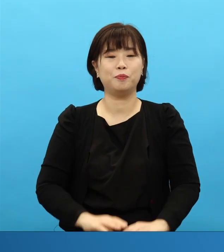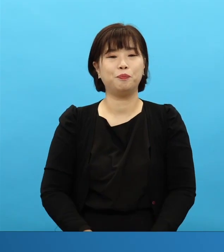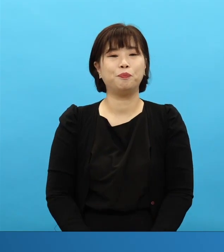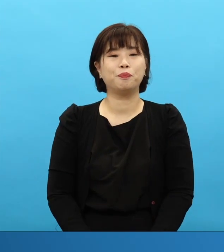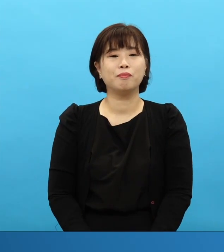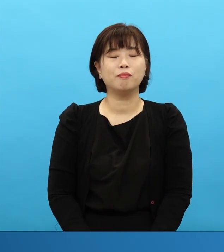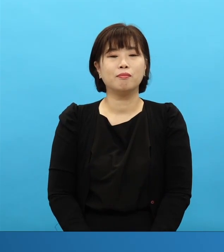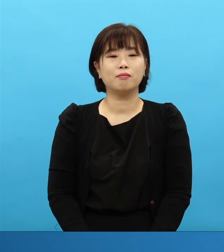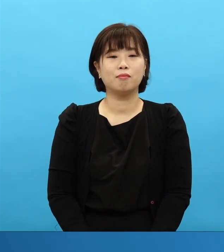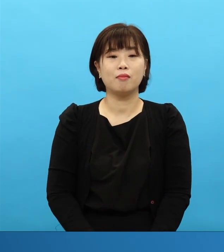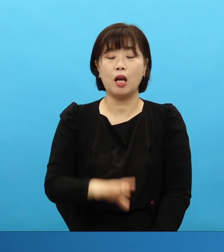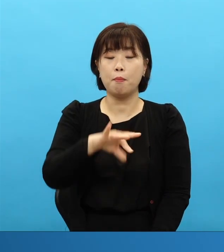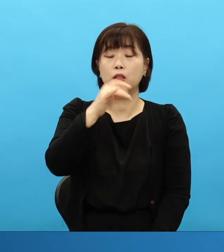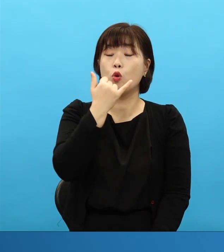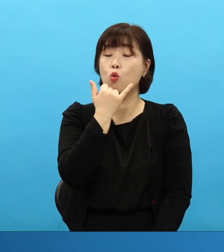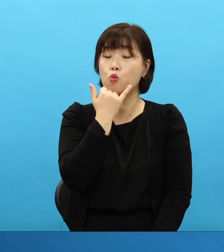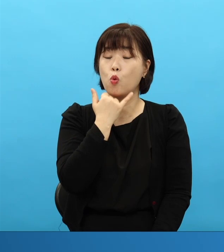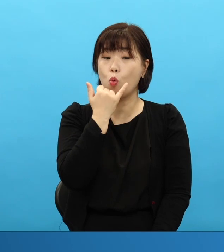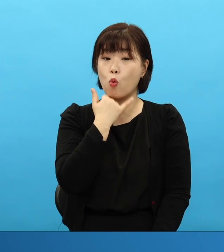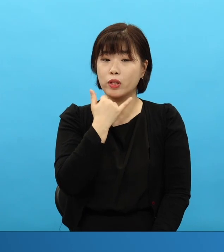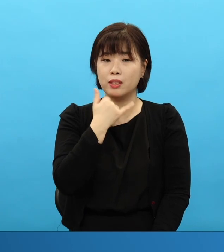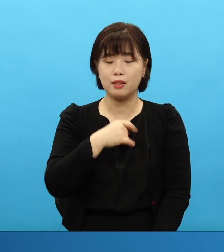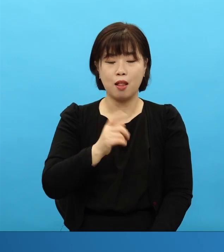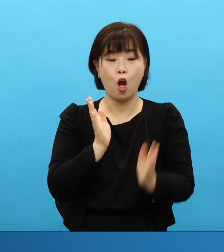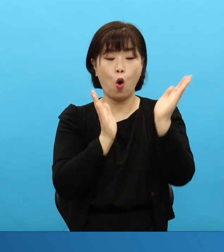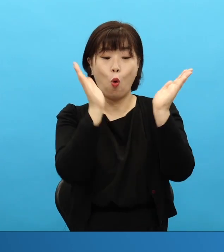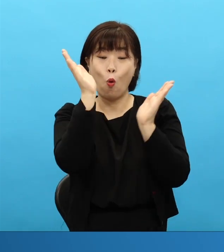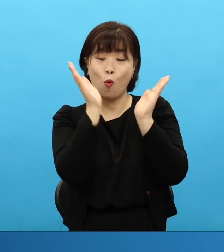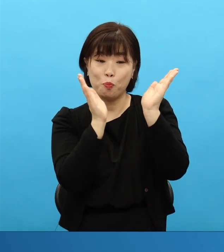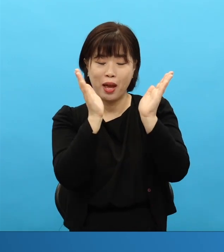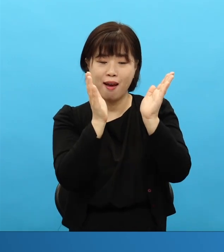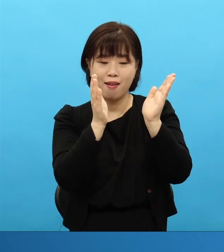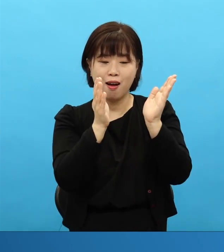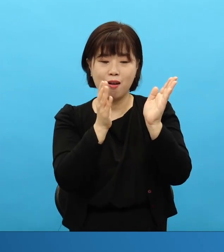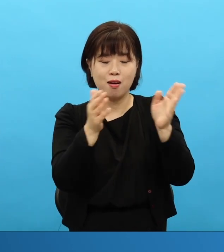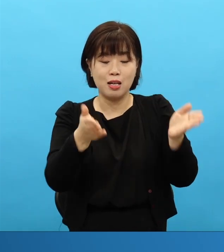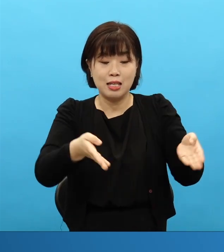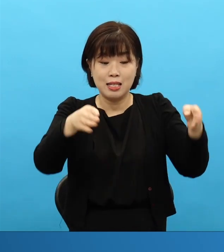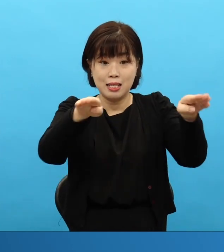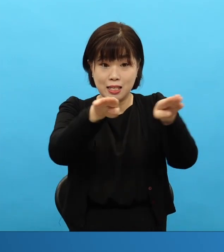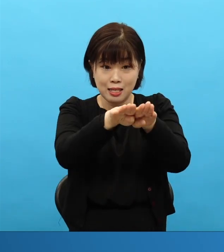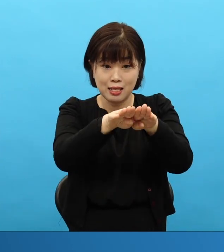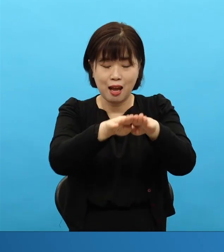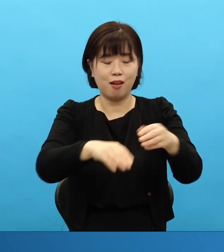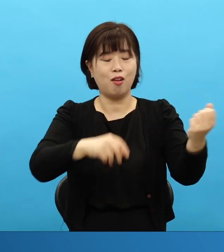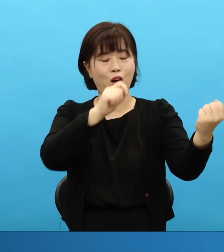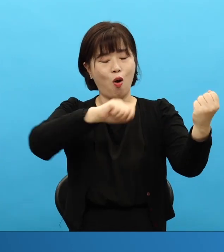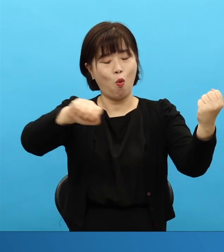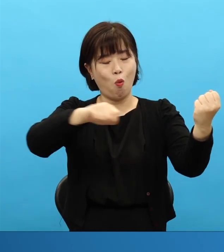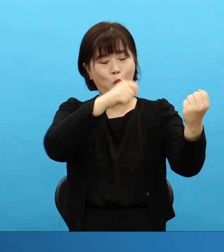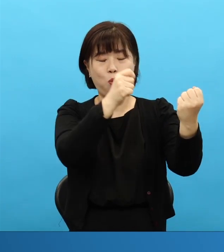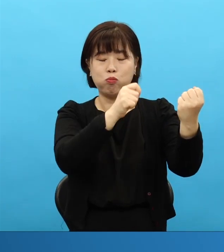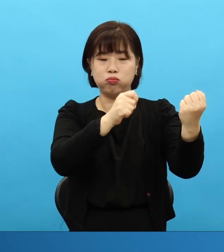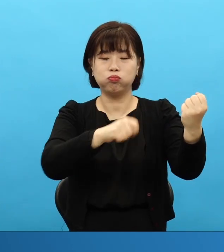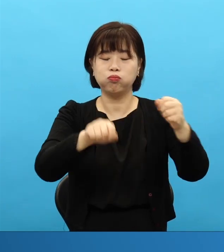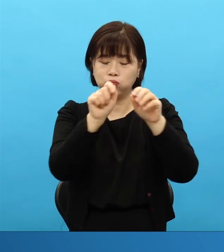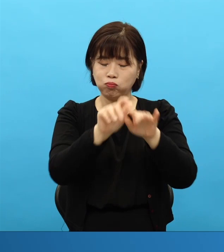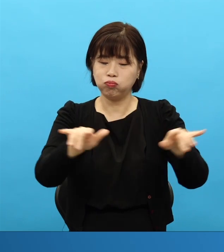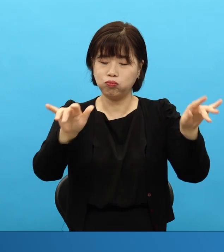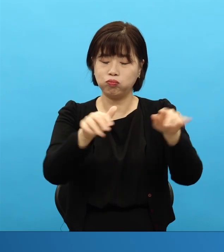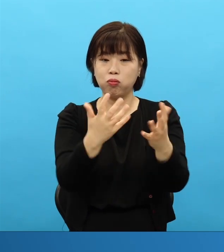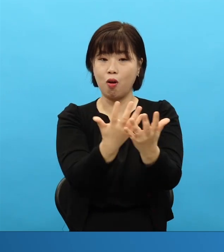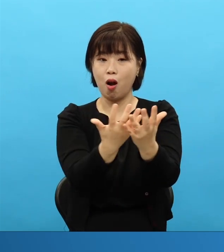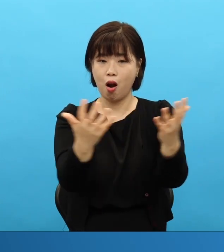먼저 독일은 세계적으로 오페라 극장들과 또 오케스트라단이 가장 많은 그래서